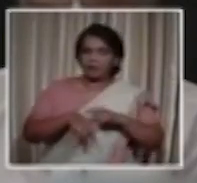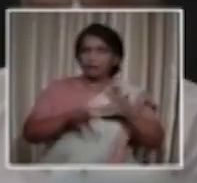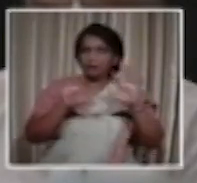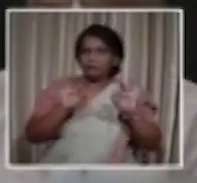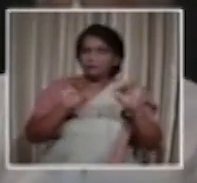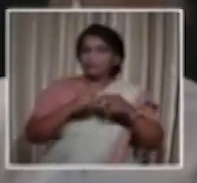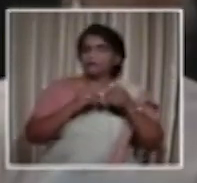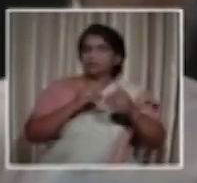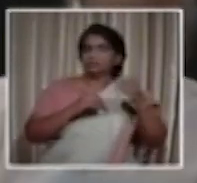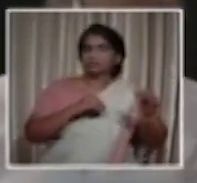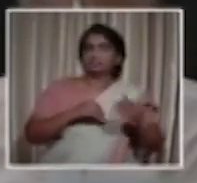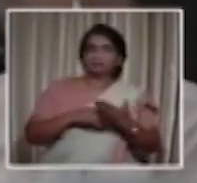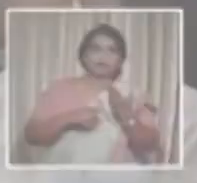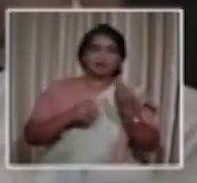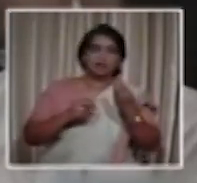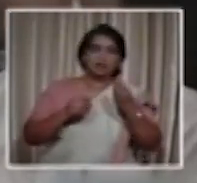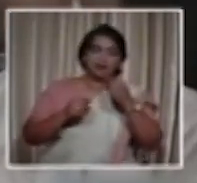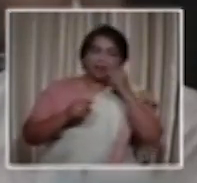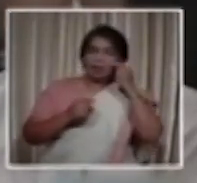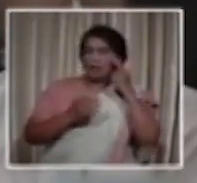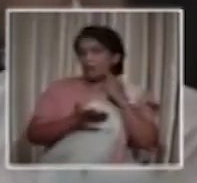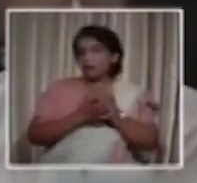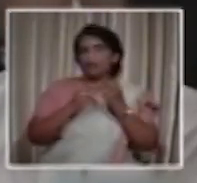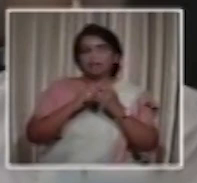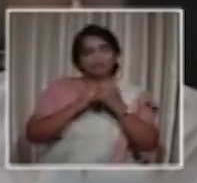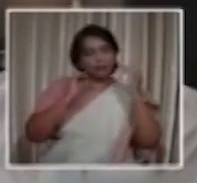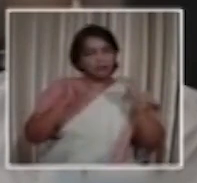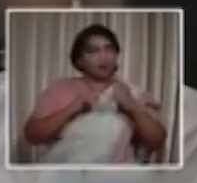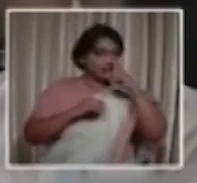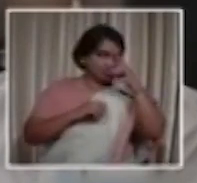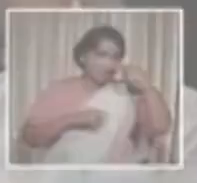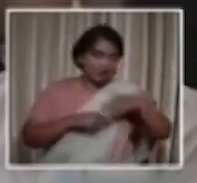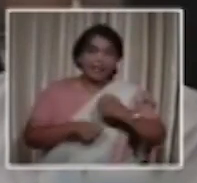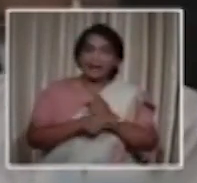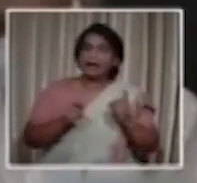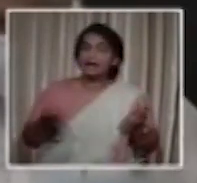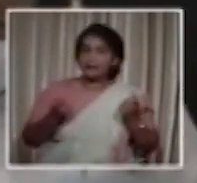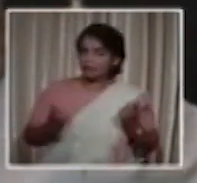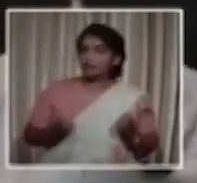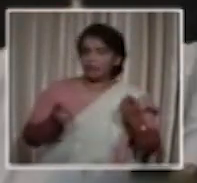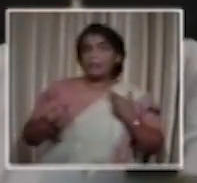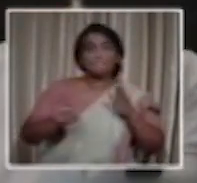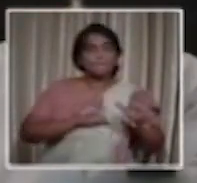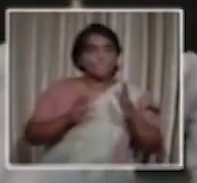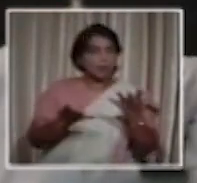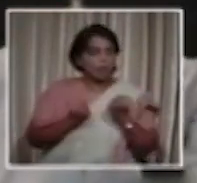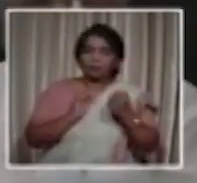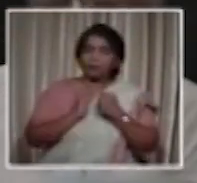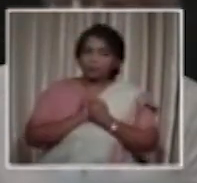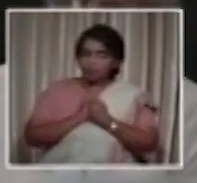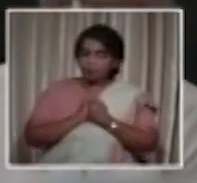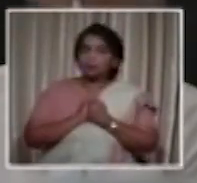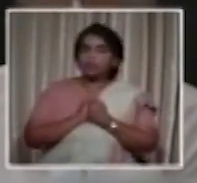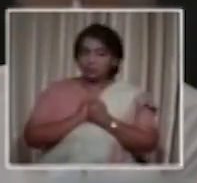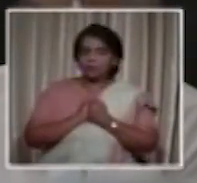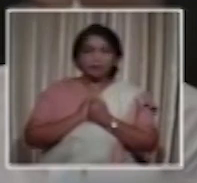හරි අපි විදුලි කප්පාදුව අඩු කරනවා. ඒ වගේම ඉදිරි සති කීපය තුළ ඉන්ධන හා ගෑස් ඉඟේ පාලනය කරන්න අවශ්‍ය පියවරගෙන තිබෙන බව